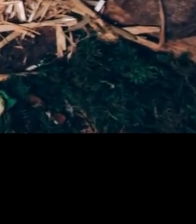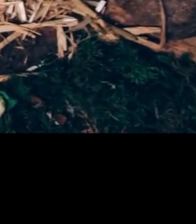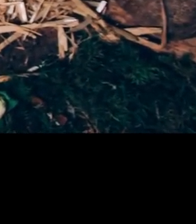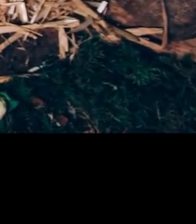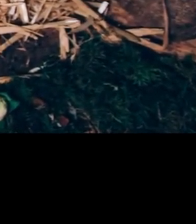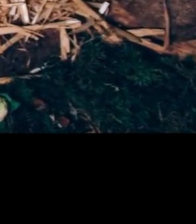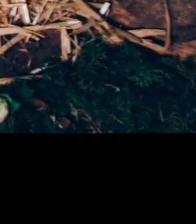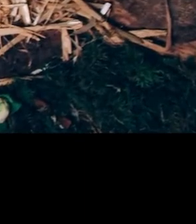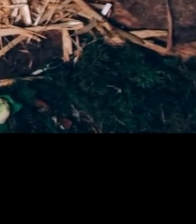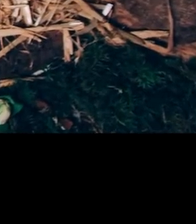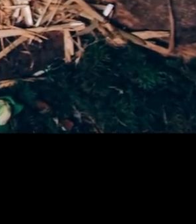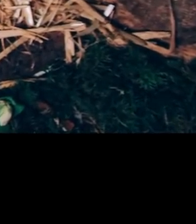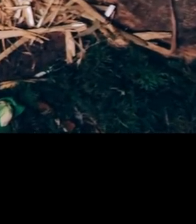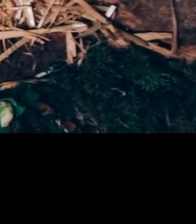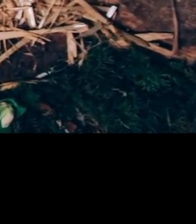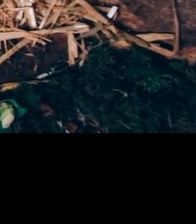Zatvori